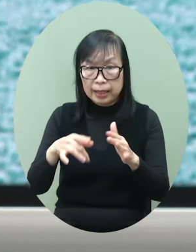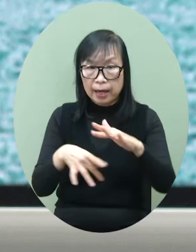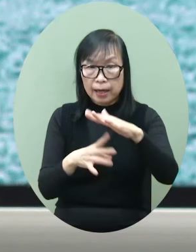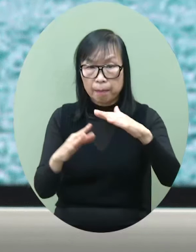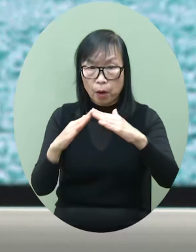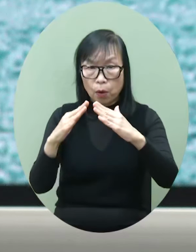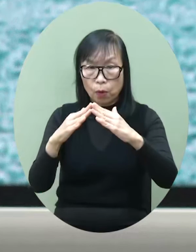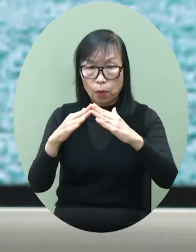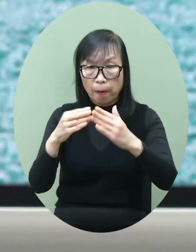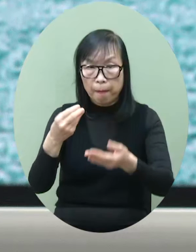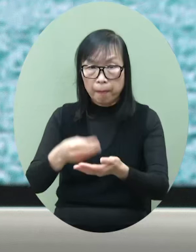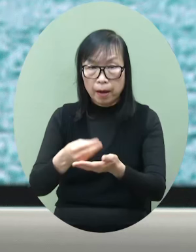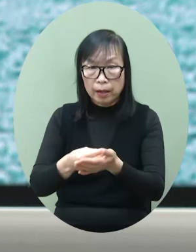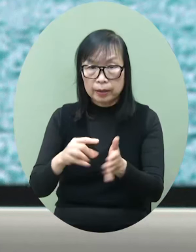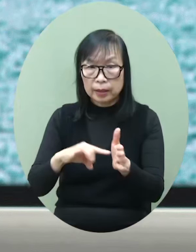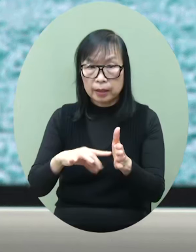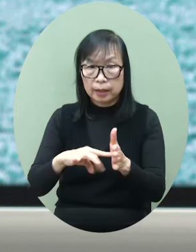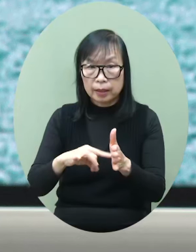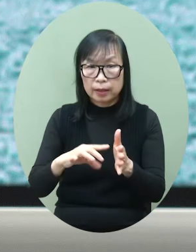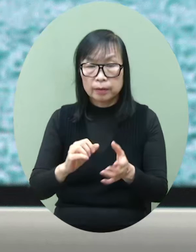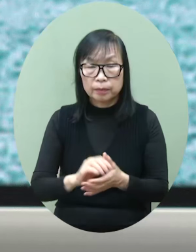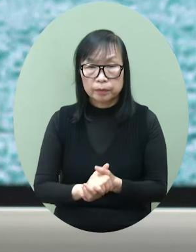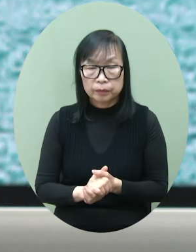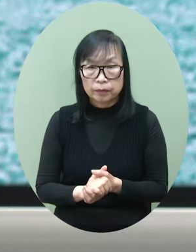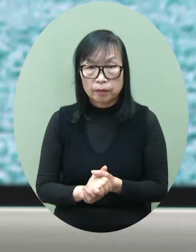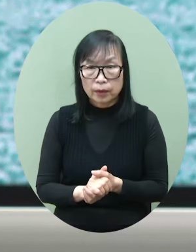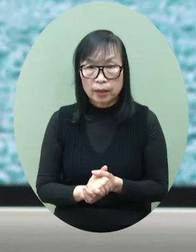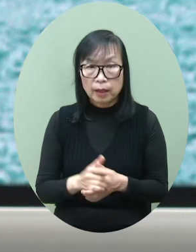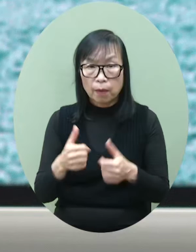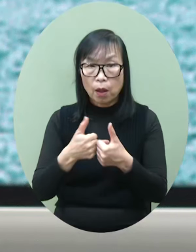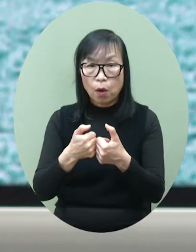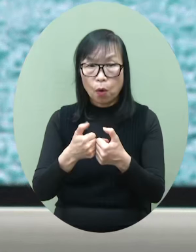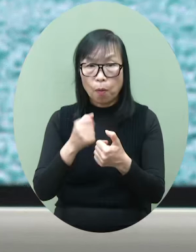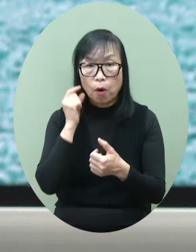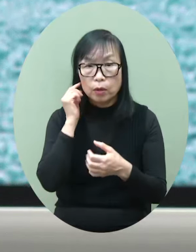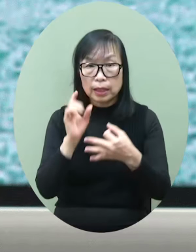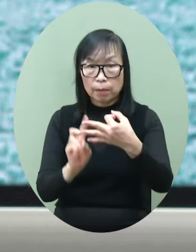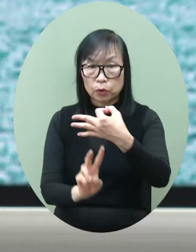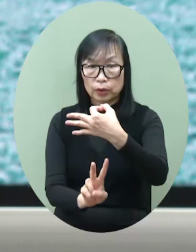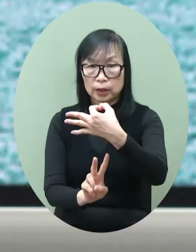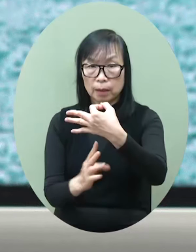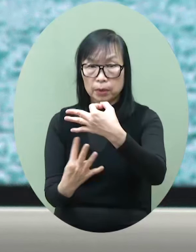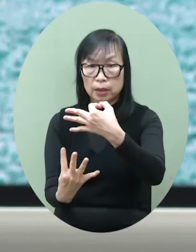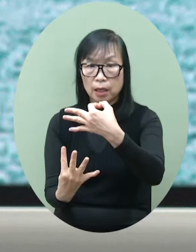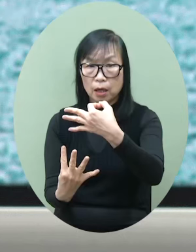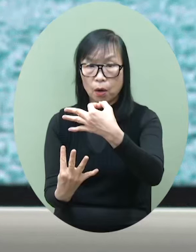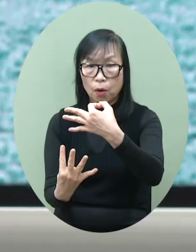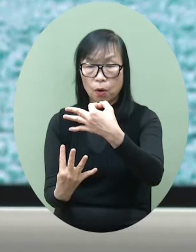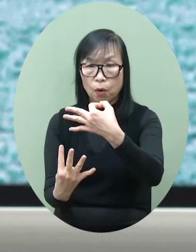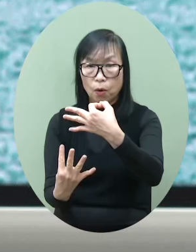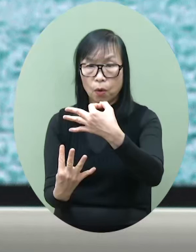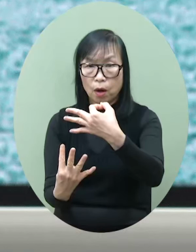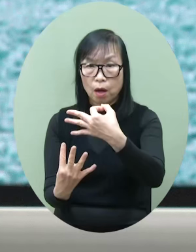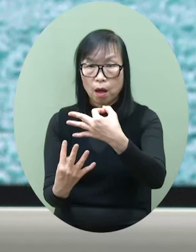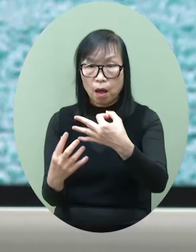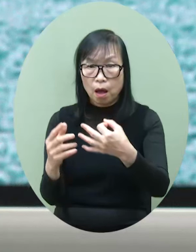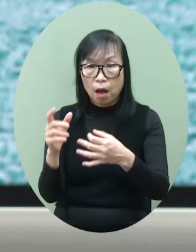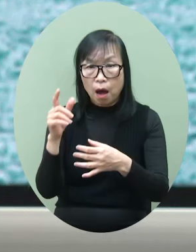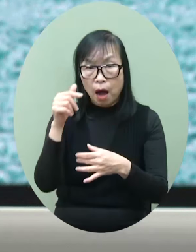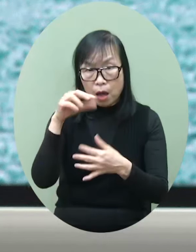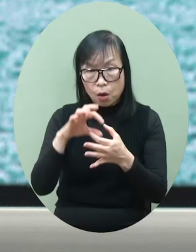她就在…因為她的太太就是3月24日就在聯合醫院